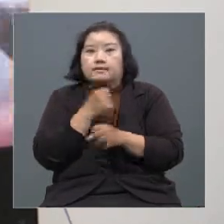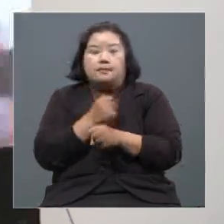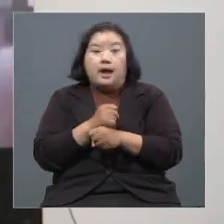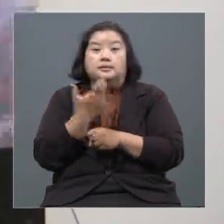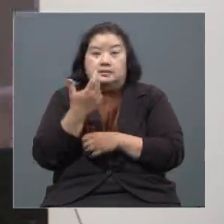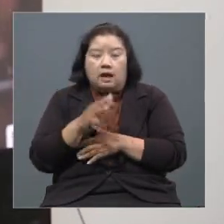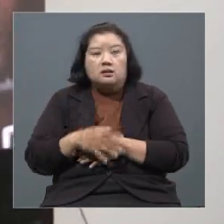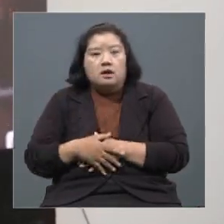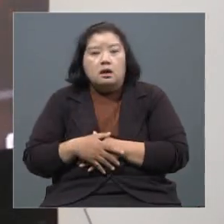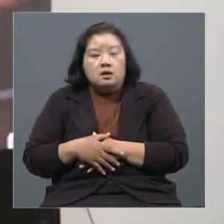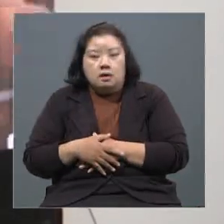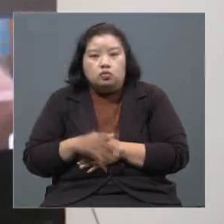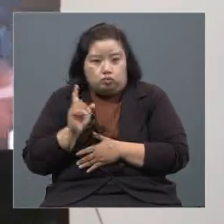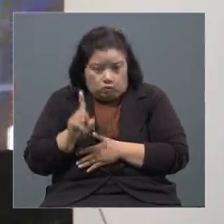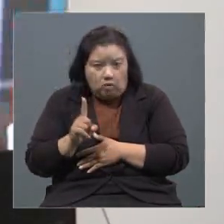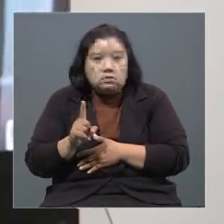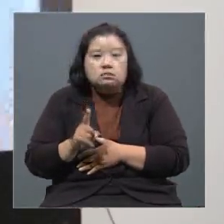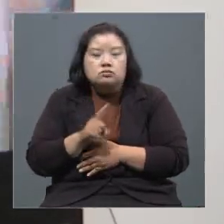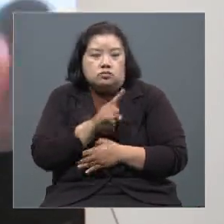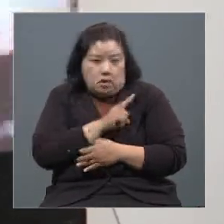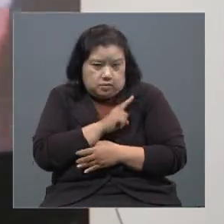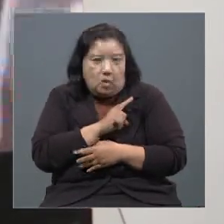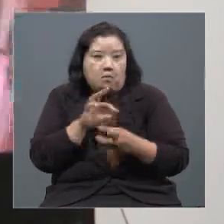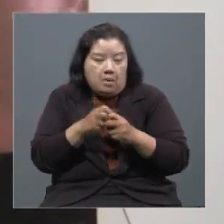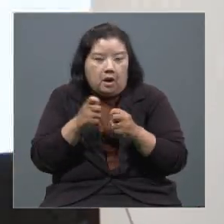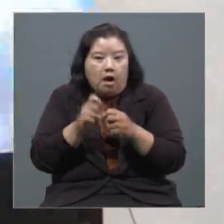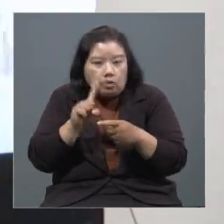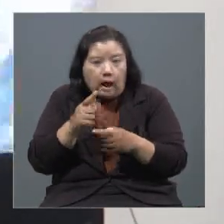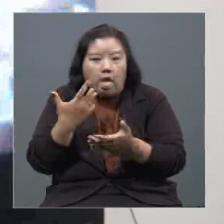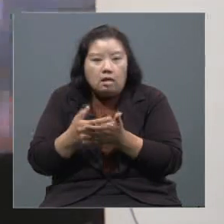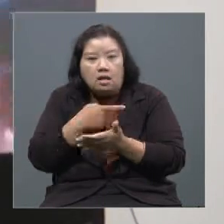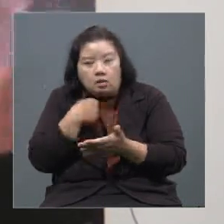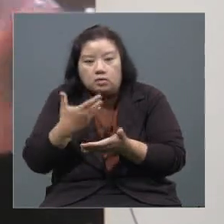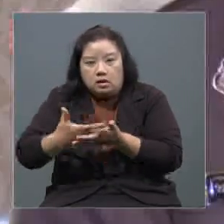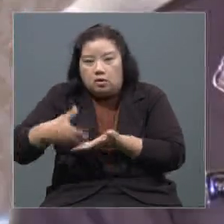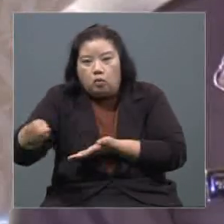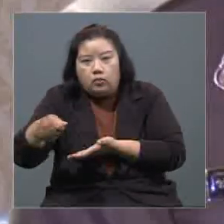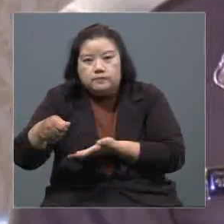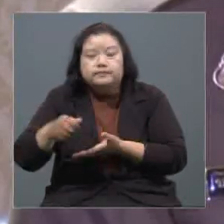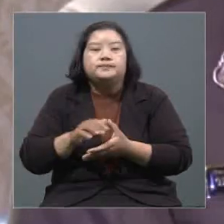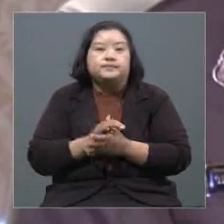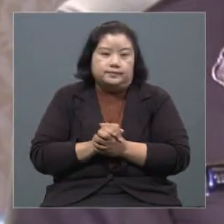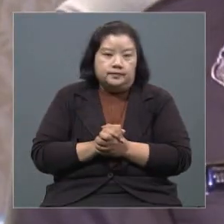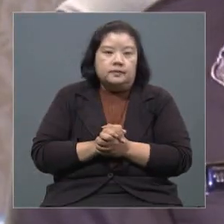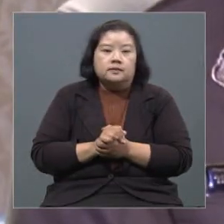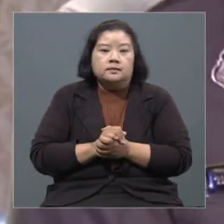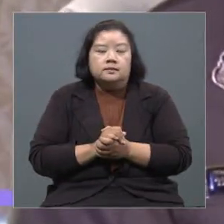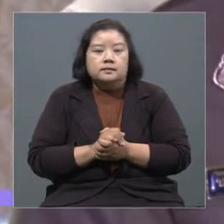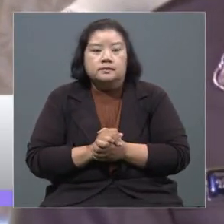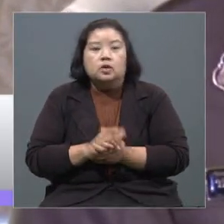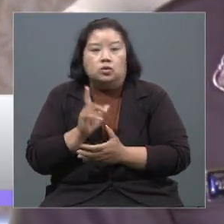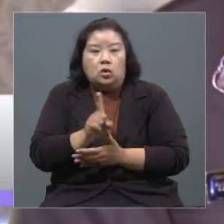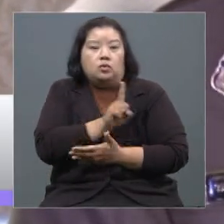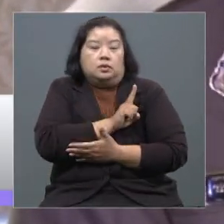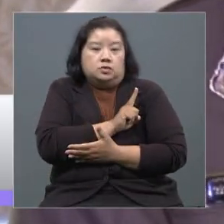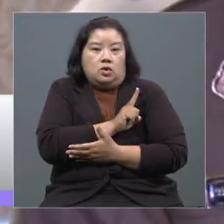พอก็จะต้องมีส่วนรับผิดชอบกับความเสียหายที่เกิดขึ้นด้วยครับเป็นเรื่องการเพิ่มความรับผิด